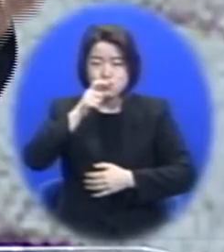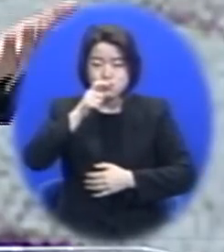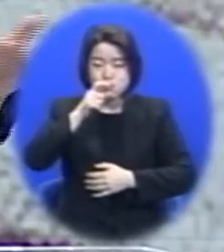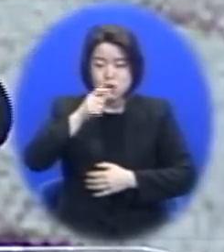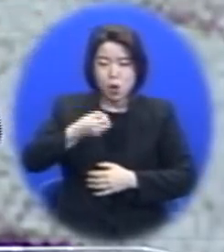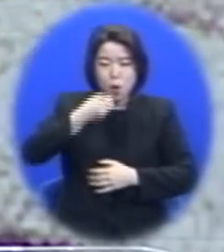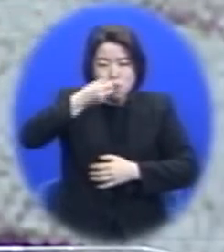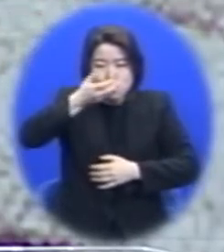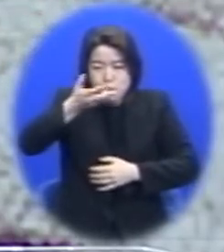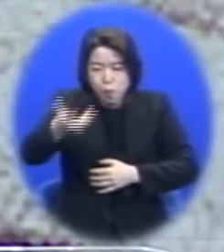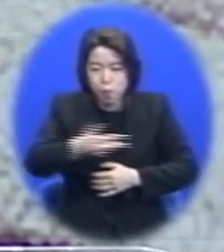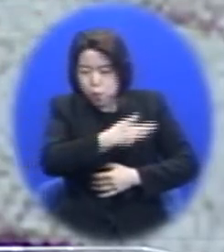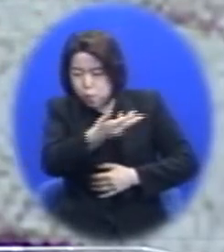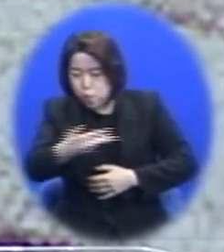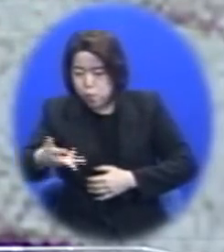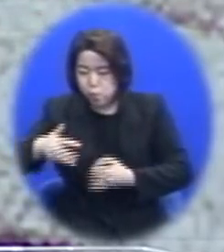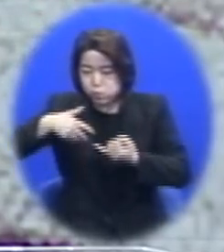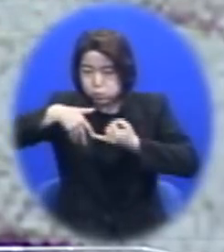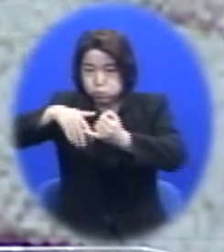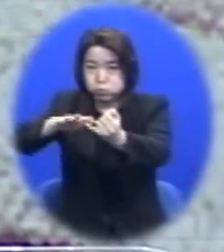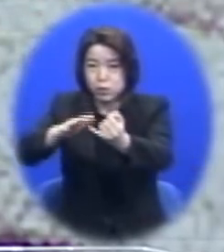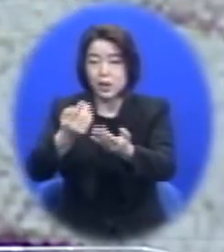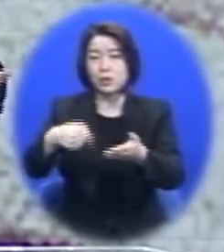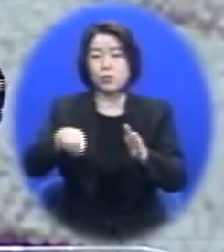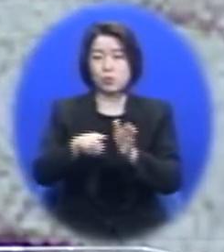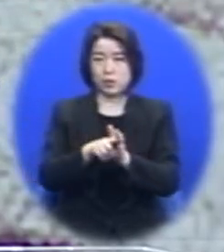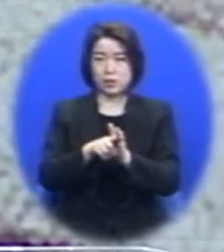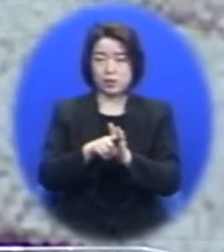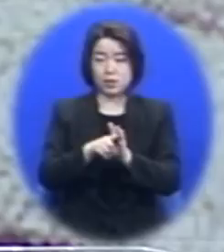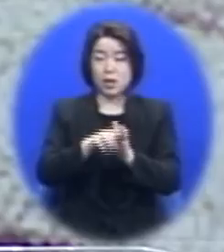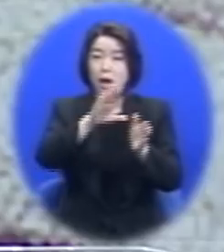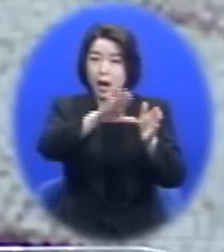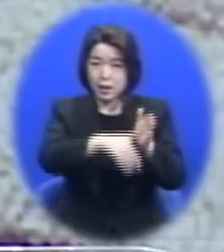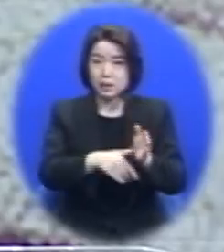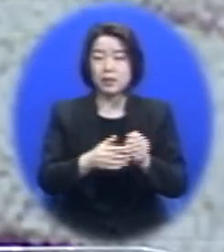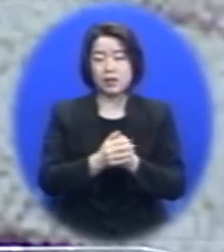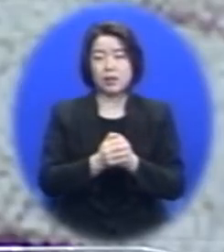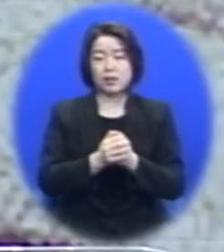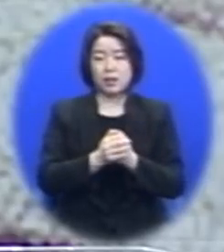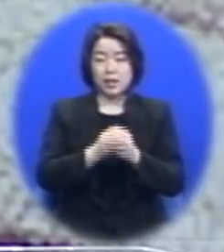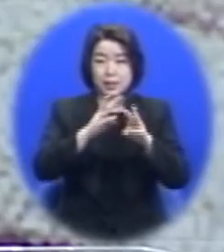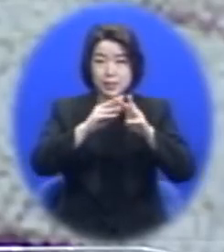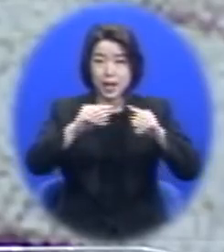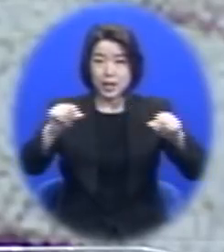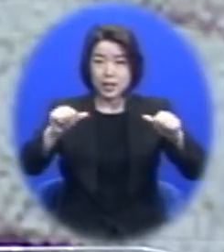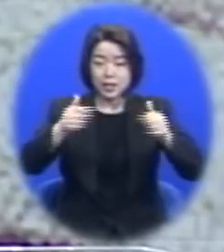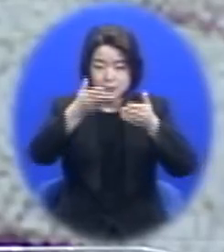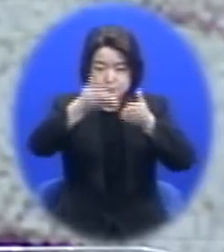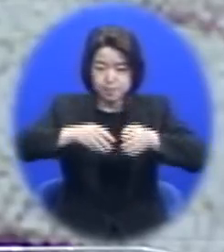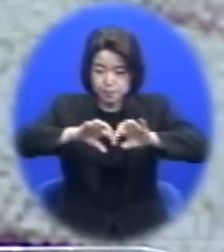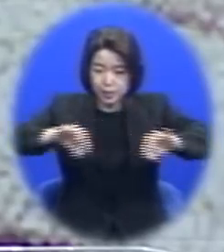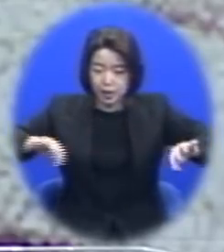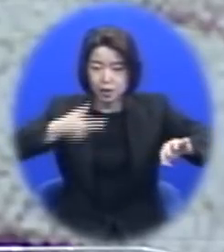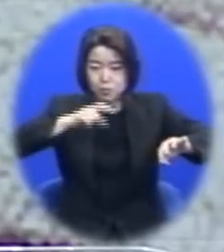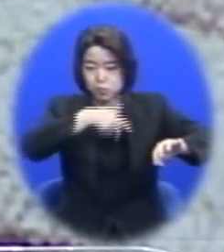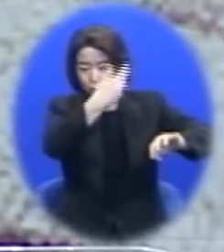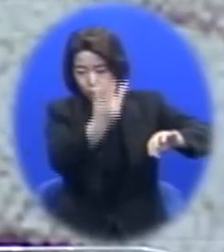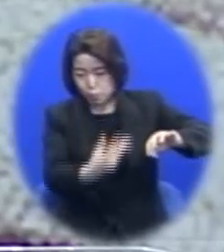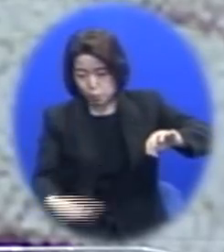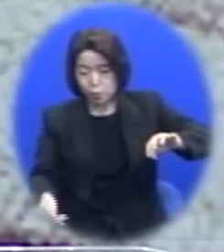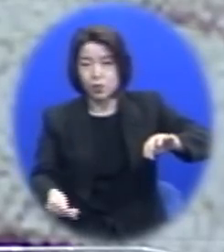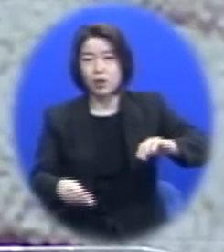강물을 토해낼 때 그 땅이 입을 벌려서 그 강물을 다 다 뿜어낸 이야기가